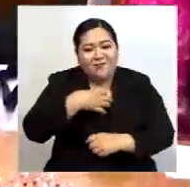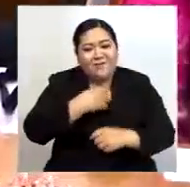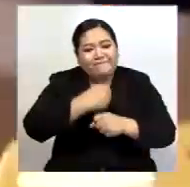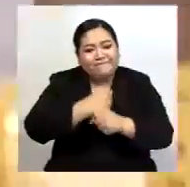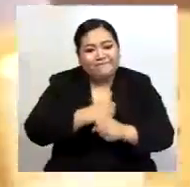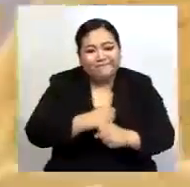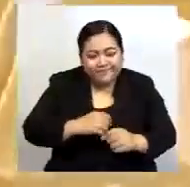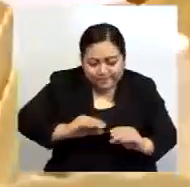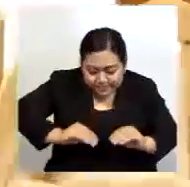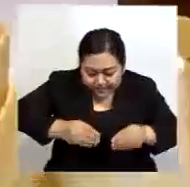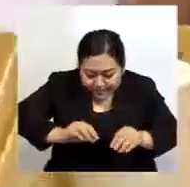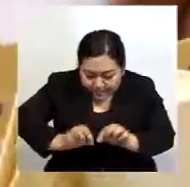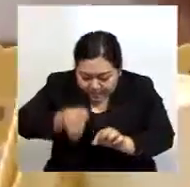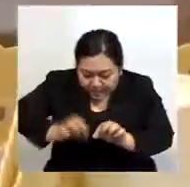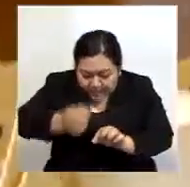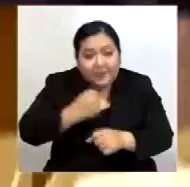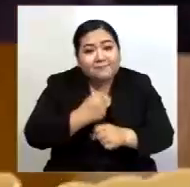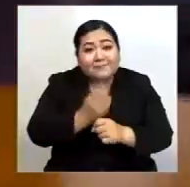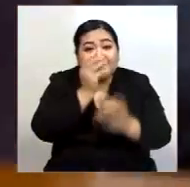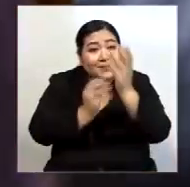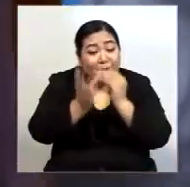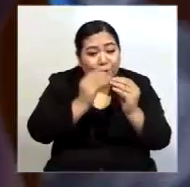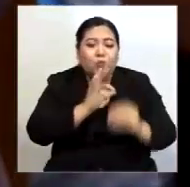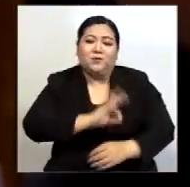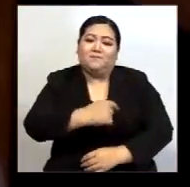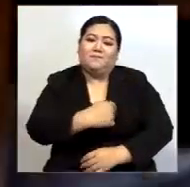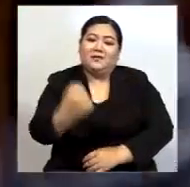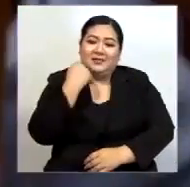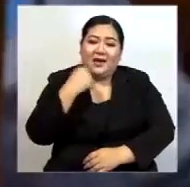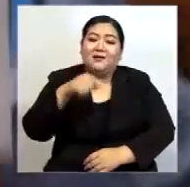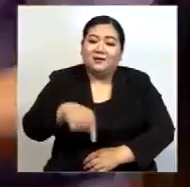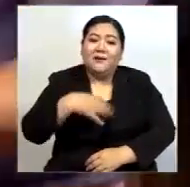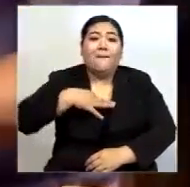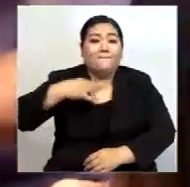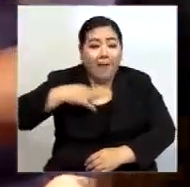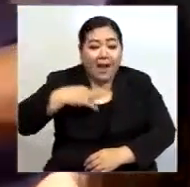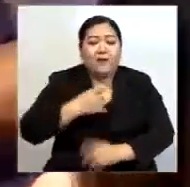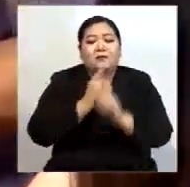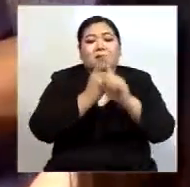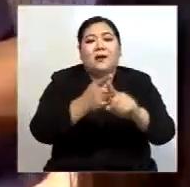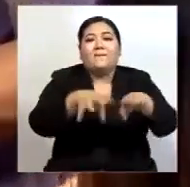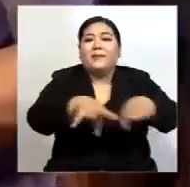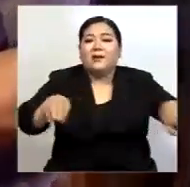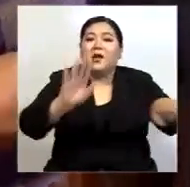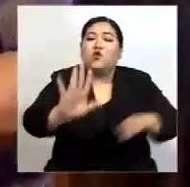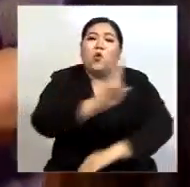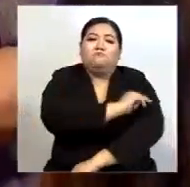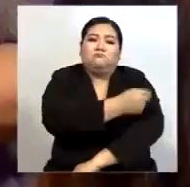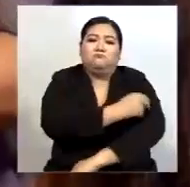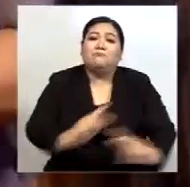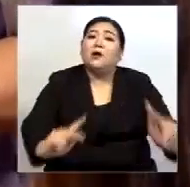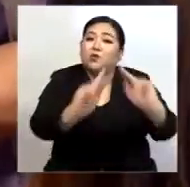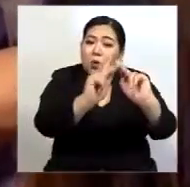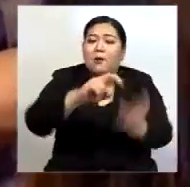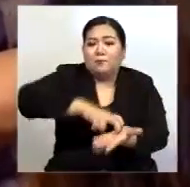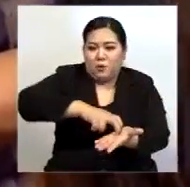ด้วยนะครับแล้วก็ให้ความมั่นใจแหละฮะว่าหน้ากากผ้าแบบนี้เป็นไปตามมาตรฐานของสาธารณสุขจะช่วยป้องกันโรค